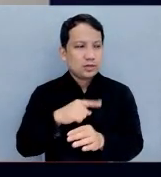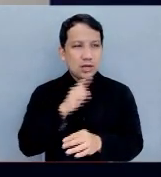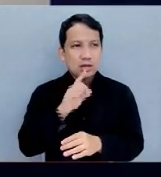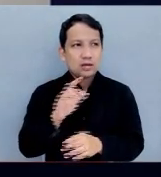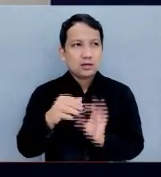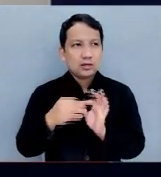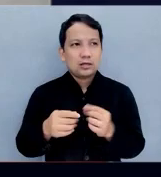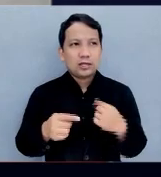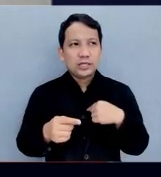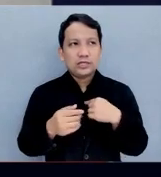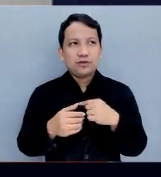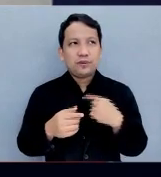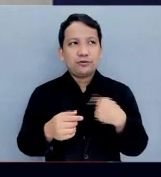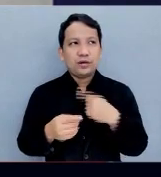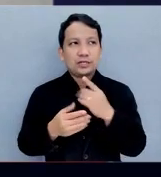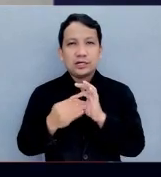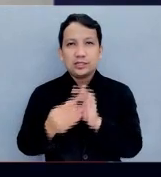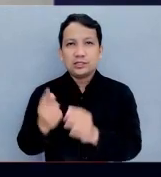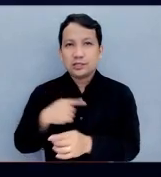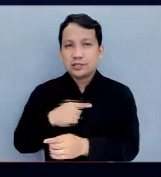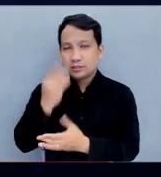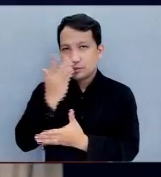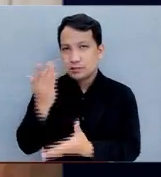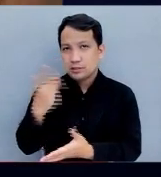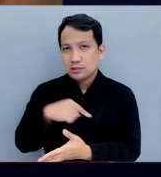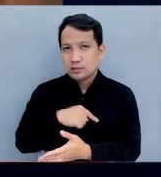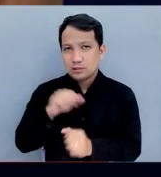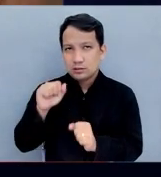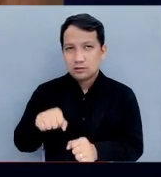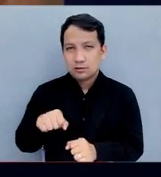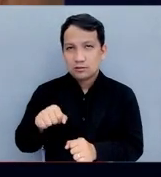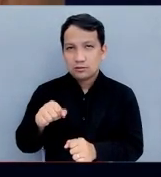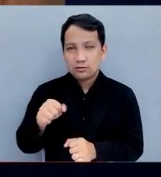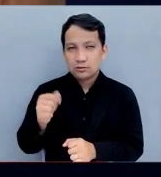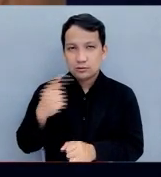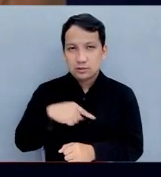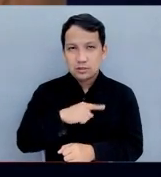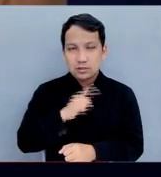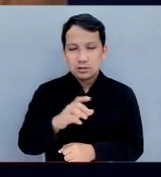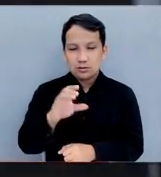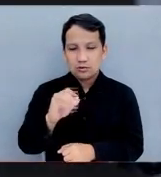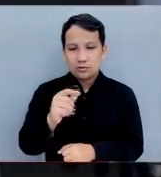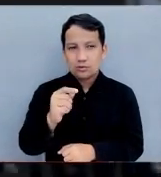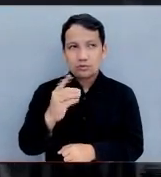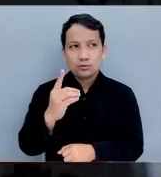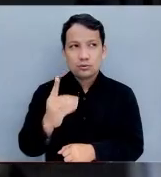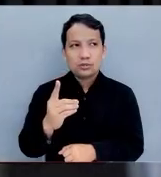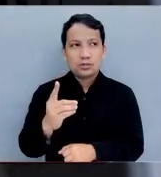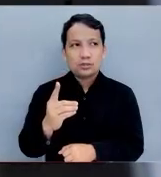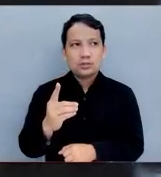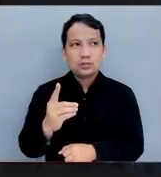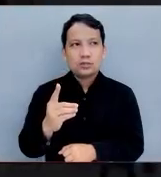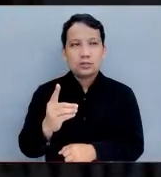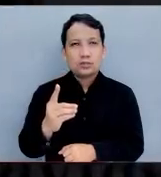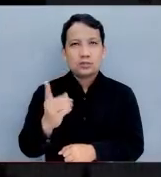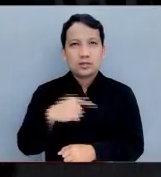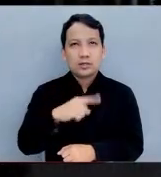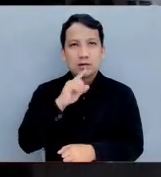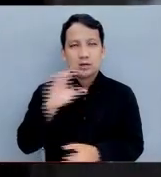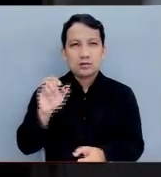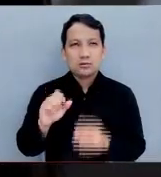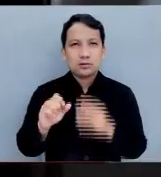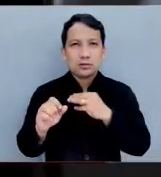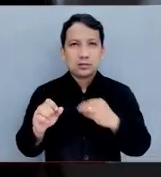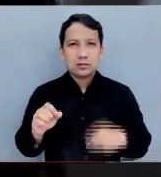sa mga celebrity ambassador at nagkataon lang daw na nagmatch ang kanilang OOTD. Present din si Miss Universe